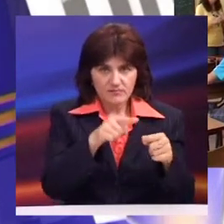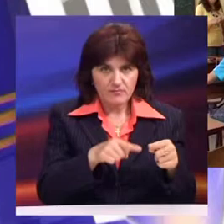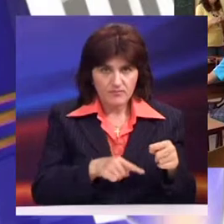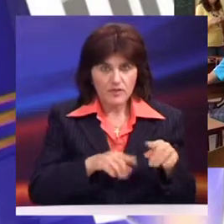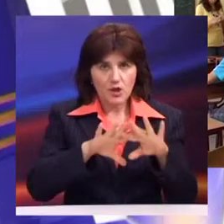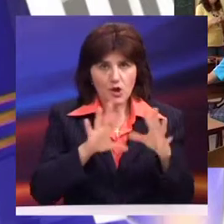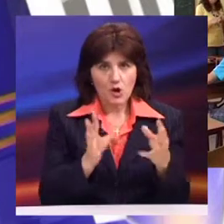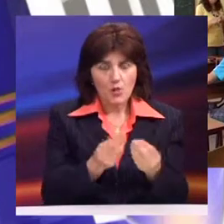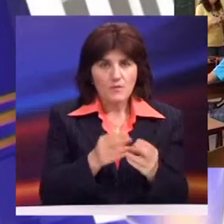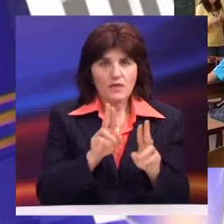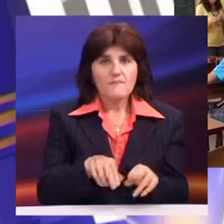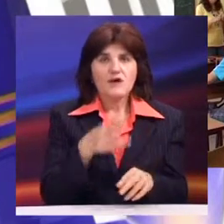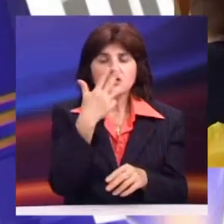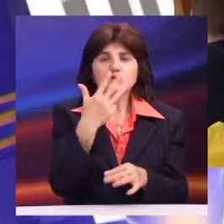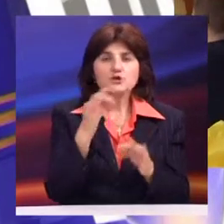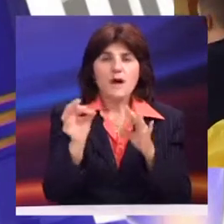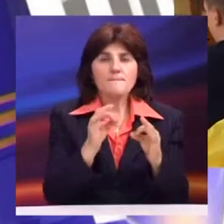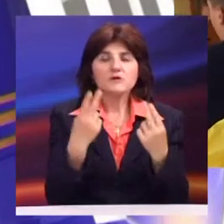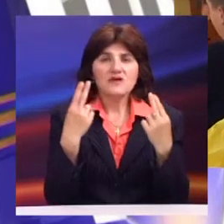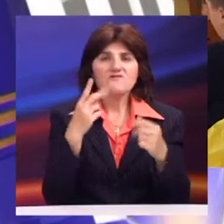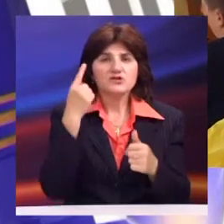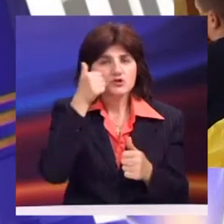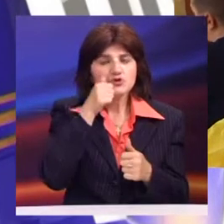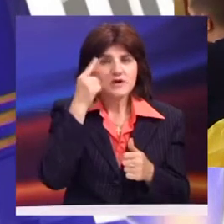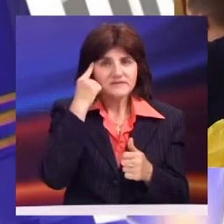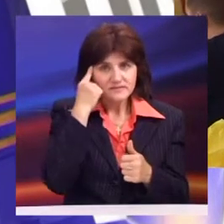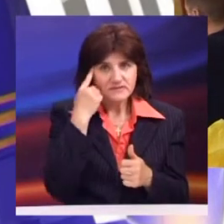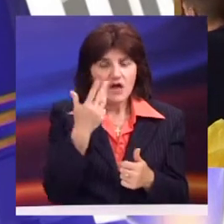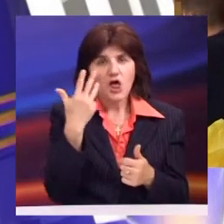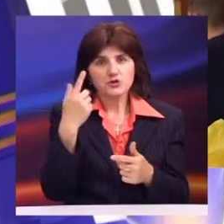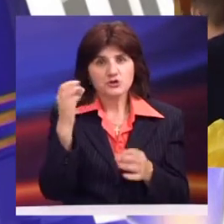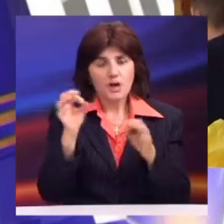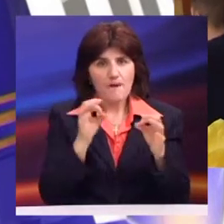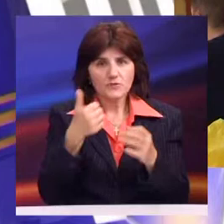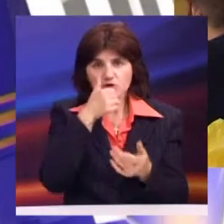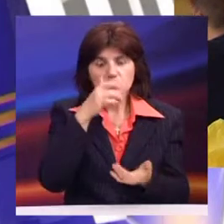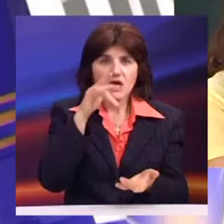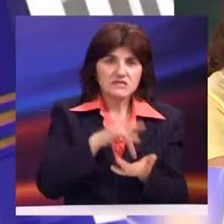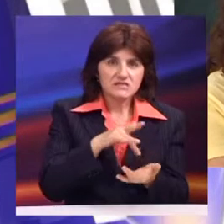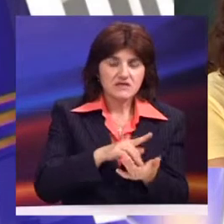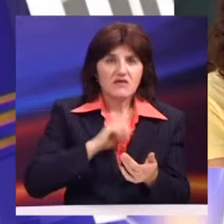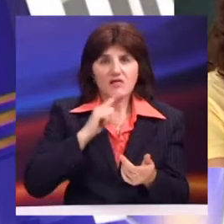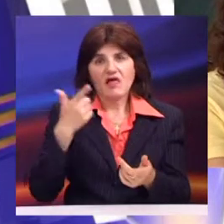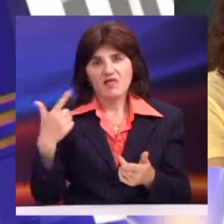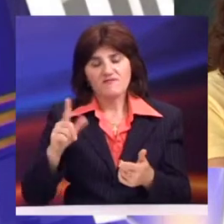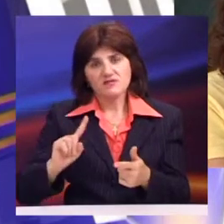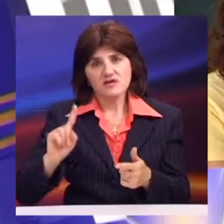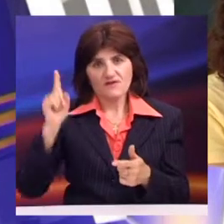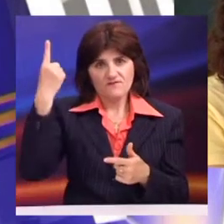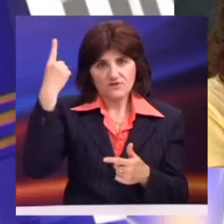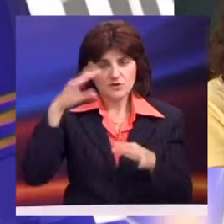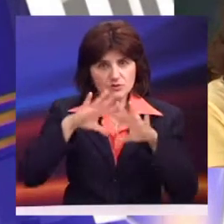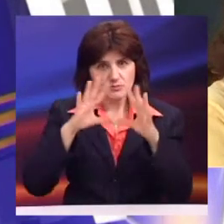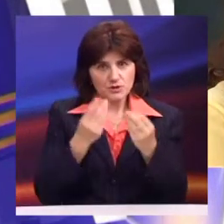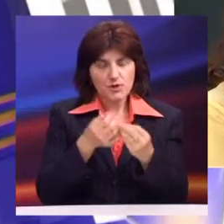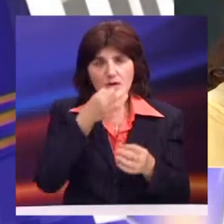maturi biće 40% pitanja osnovnog nivoa znanja, 40% srednjeg i preostalih 20% višeg nivoa znanja. Pitanja